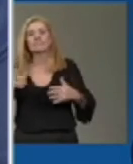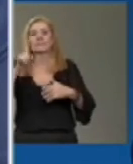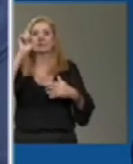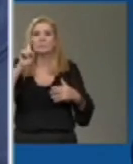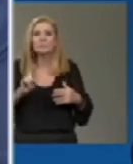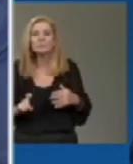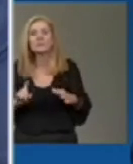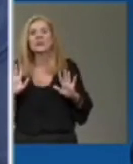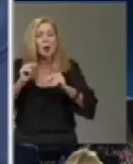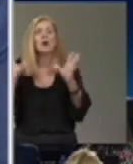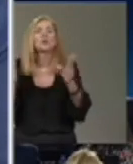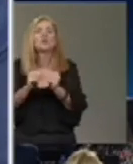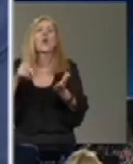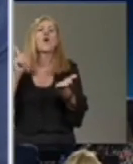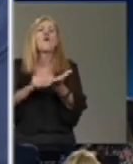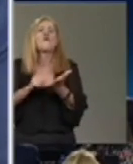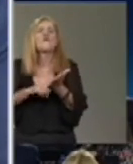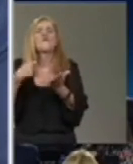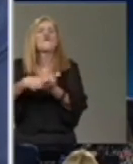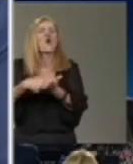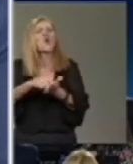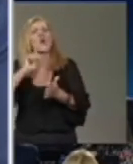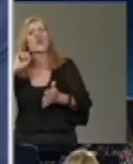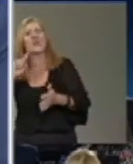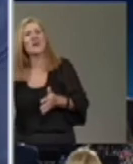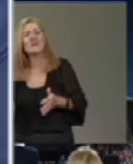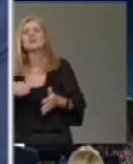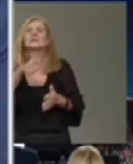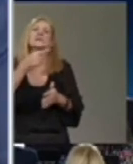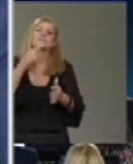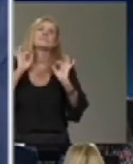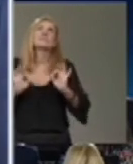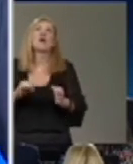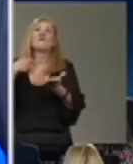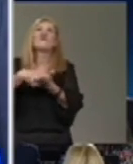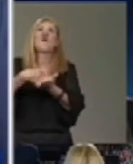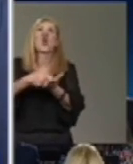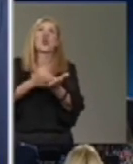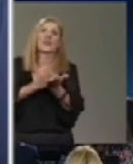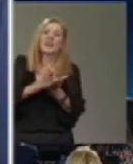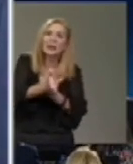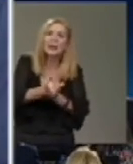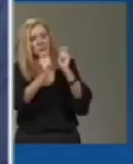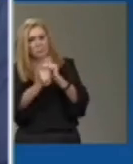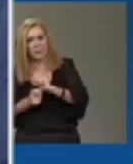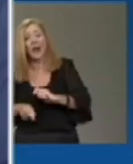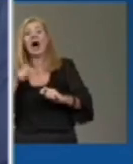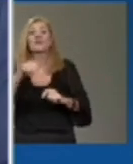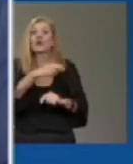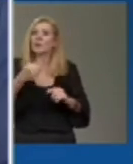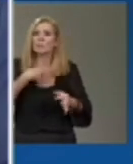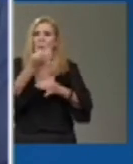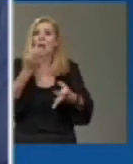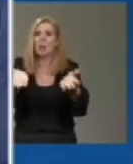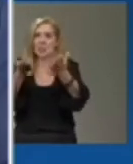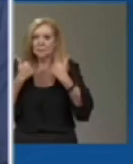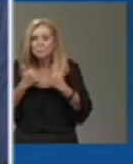ίσως το έχετε καταγράψει ο και τα μμ ε ε πάλι χιλιάδες οι προσληψη αναπληρωτών άρα τι